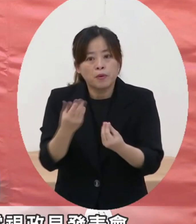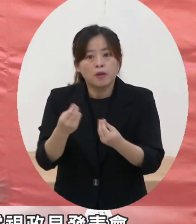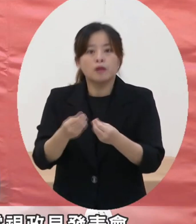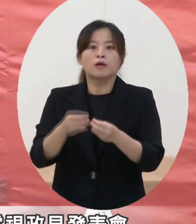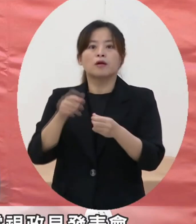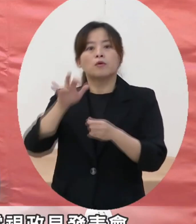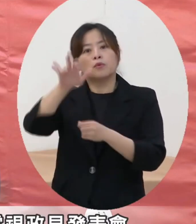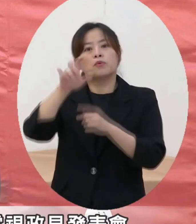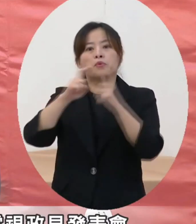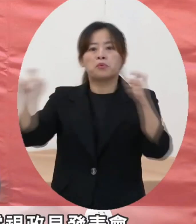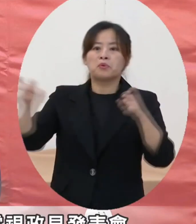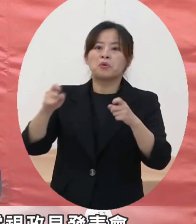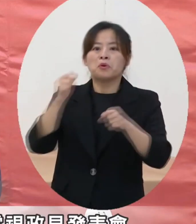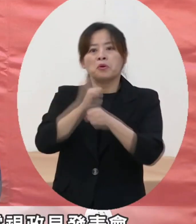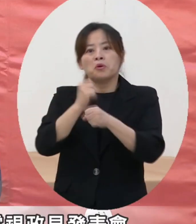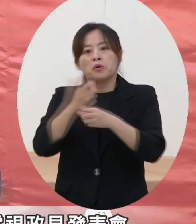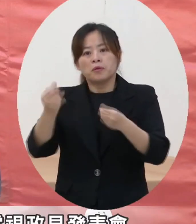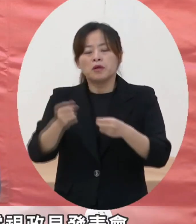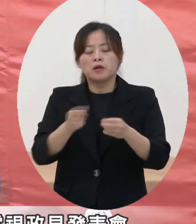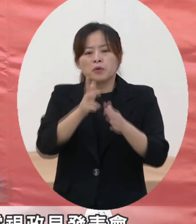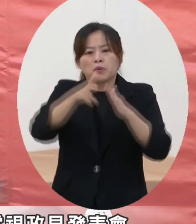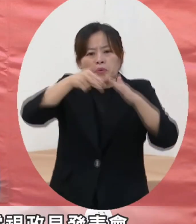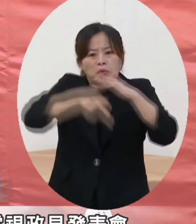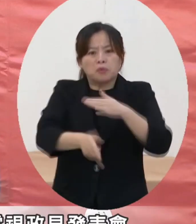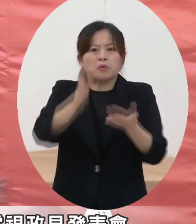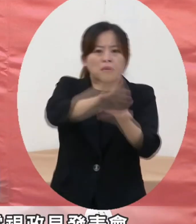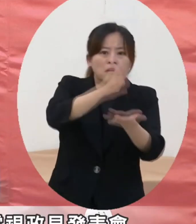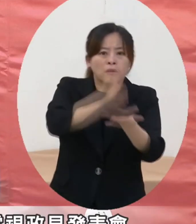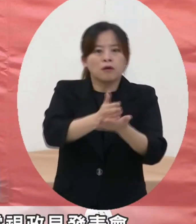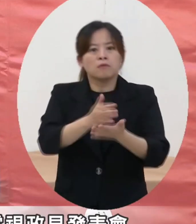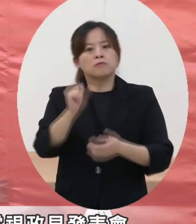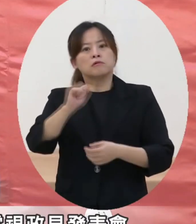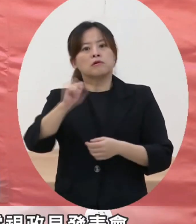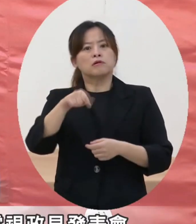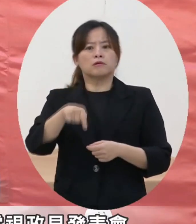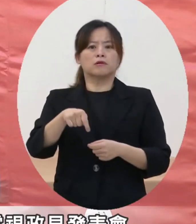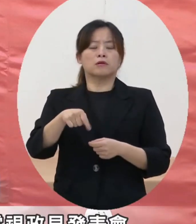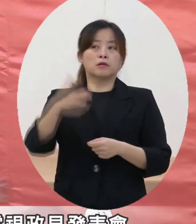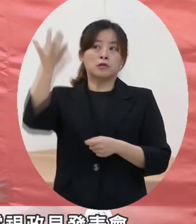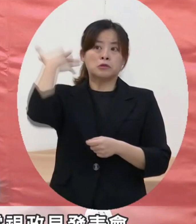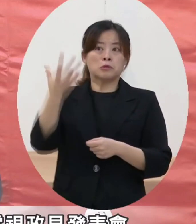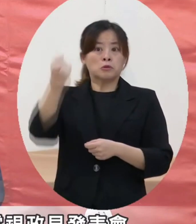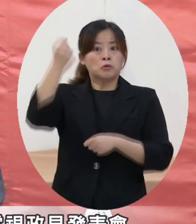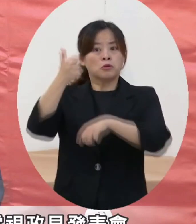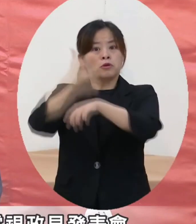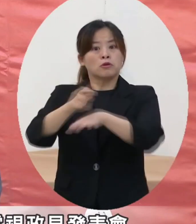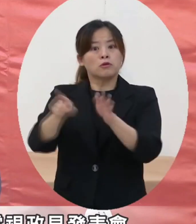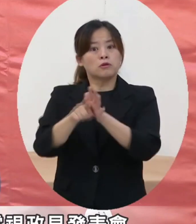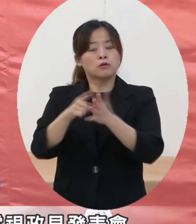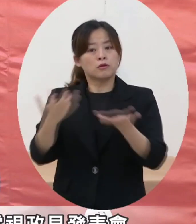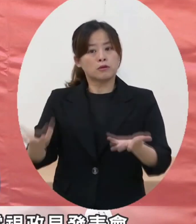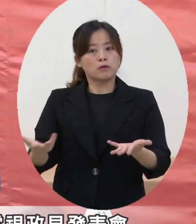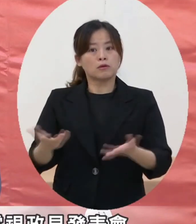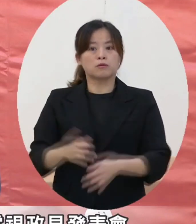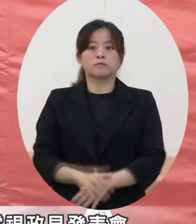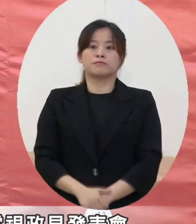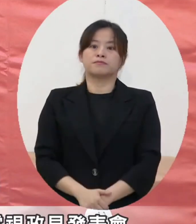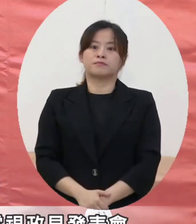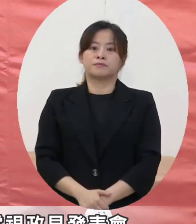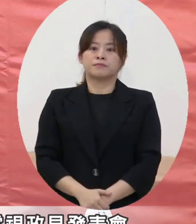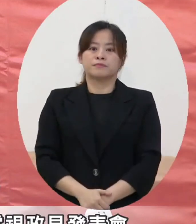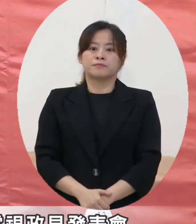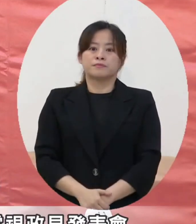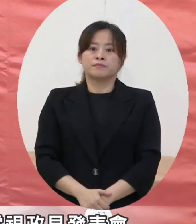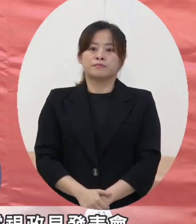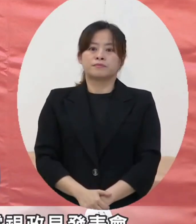法让航空城运转，阻挡了铁路地下化在桃园实现。过去他有权力的时候没有能力解决重大的问题，未